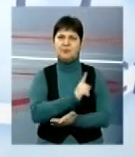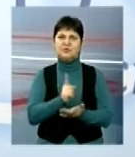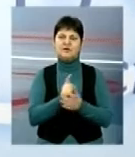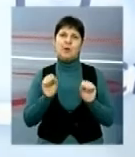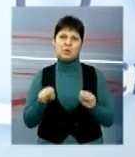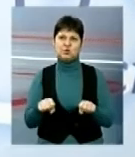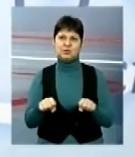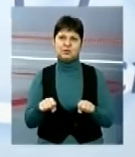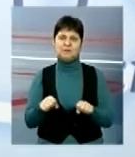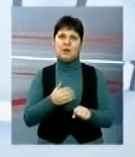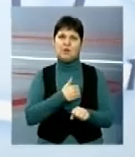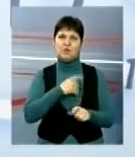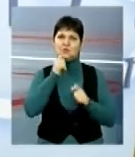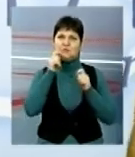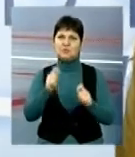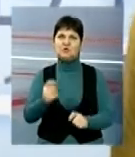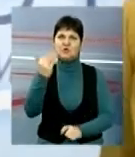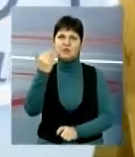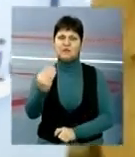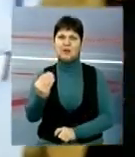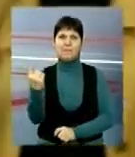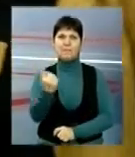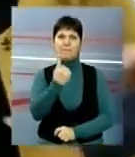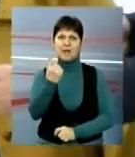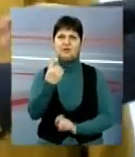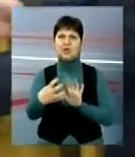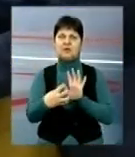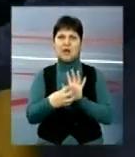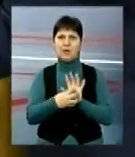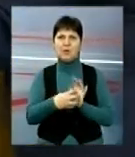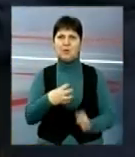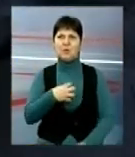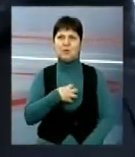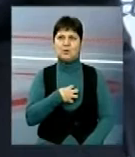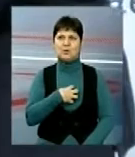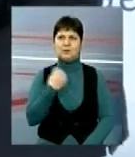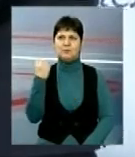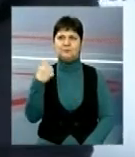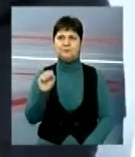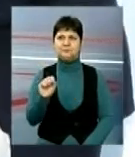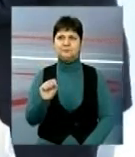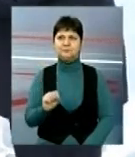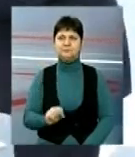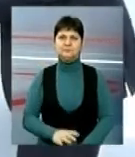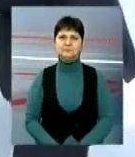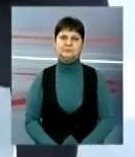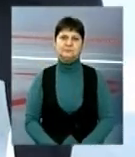можливо. Тому хочу вручити вам вперше на рейтинг мерів-інноватора.